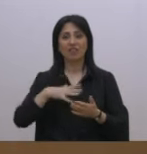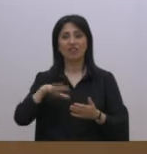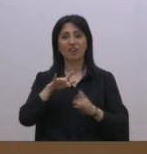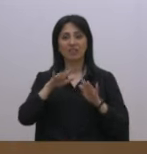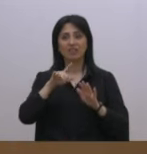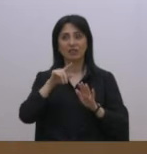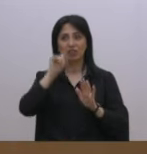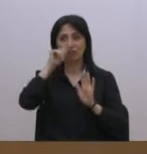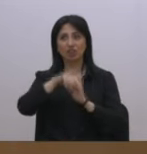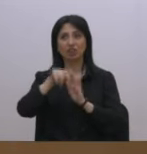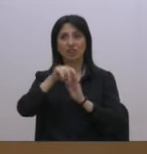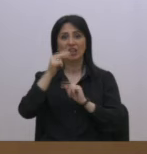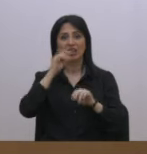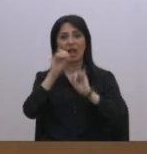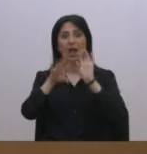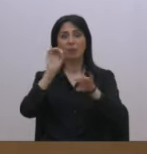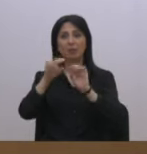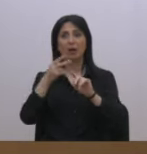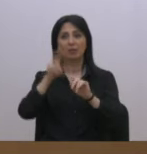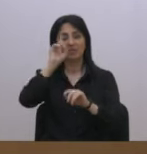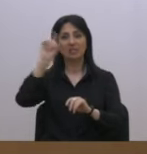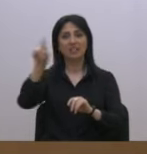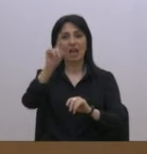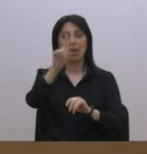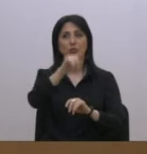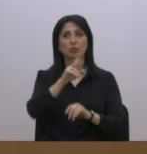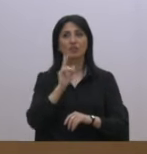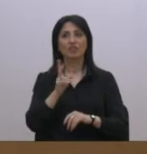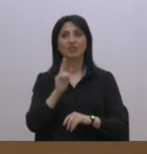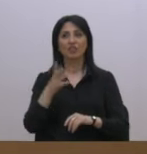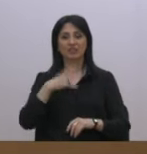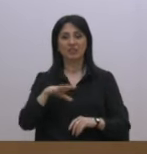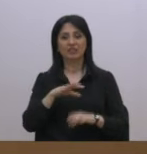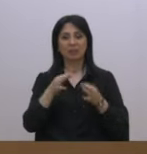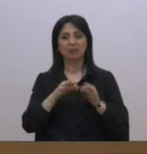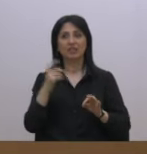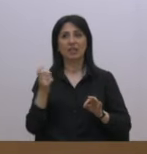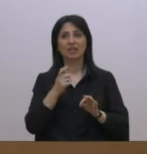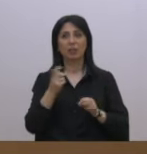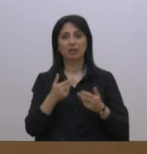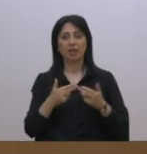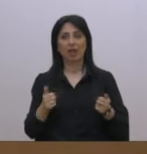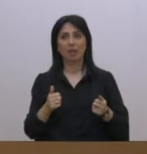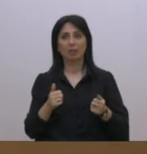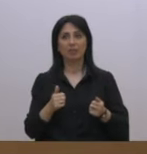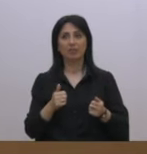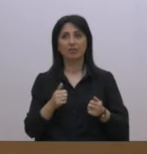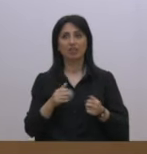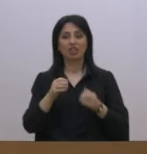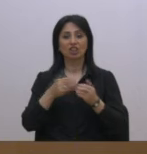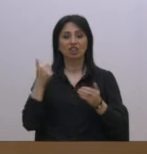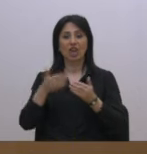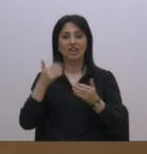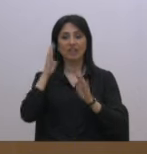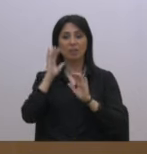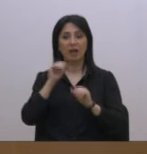საქმეებში ჩარევა დაებრალებინა იმ სახელმწიფოებისთვის, რომლებიც საქართველოს დამოუკიდებლობას აღიარებდნენ. ჩაეხსნა